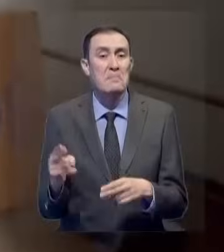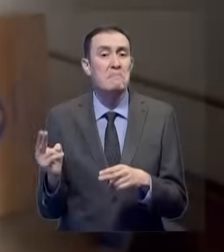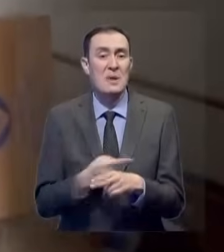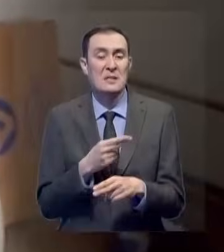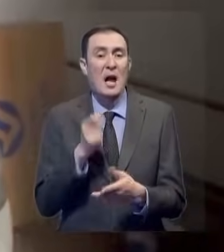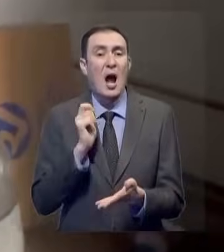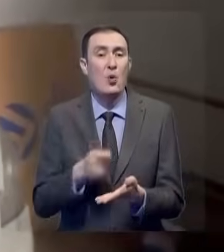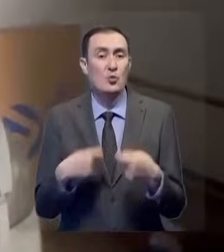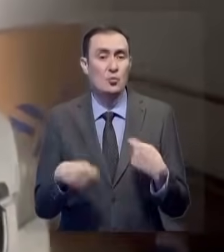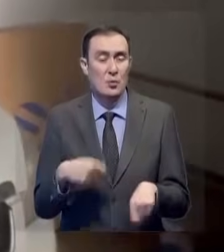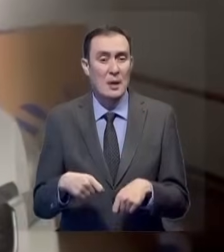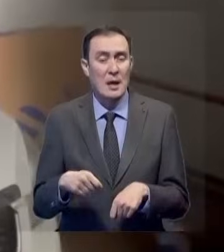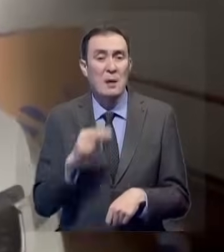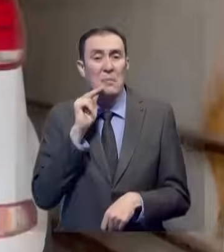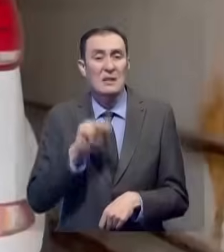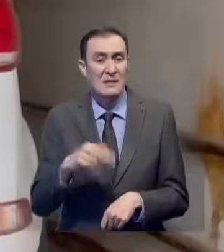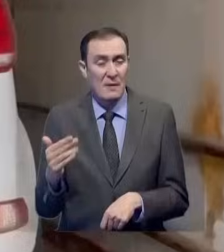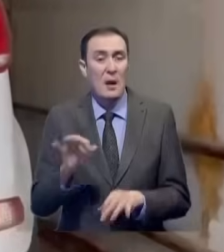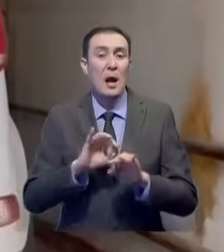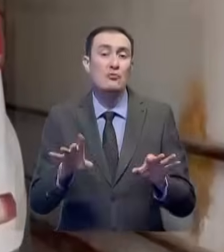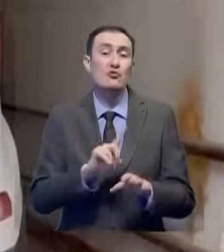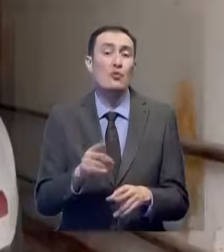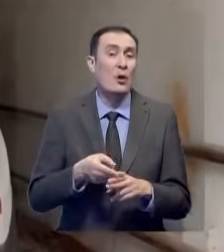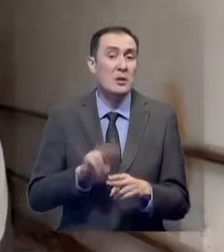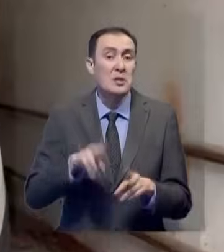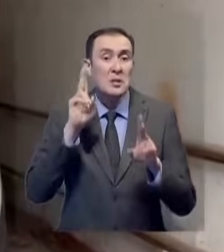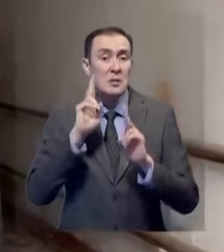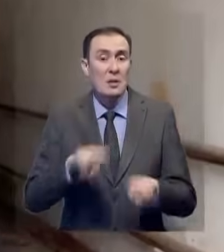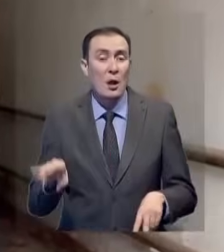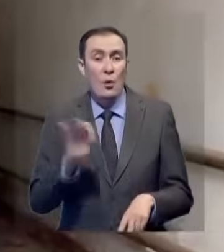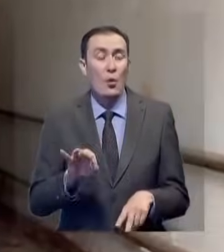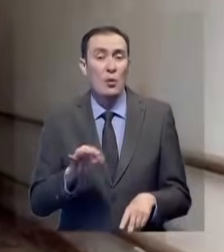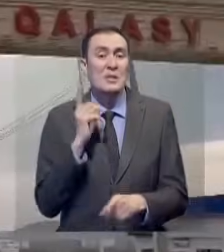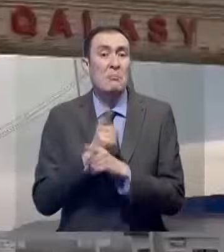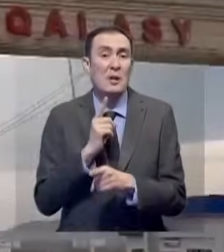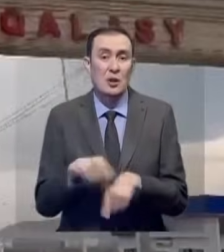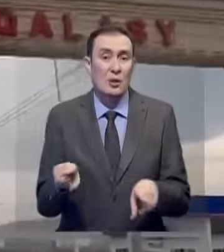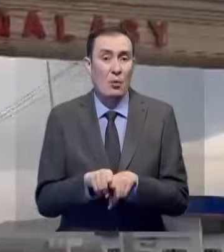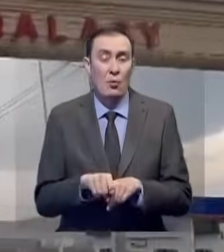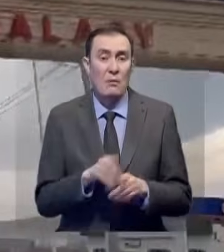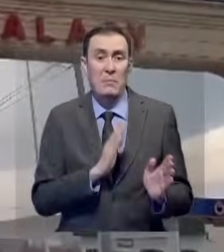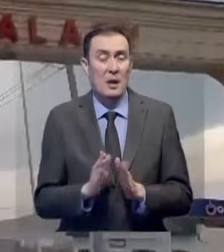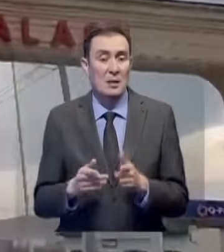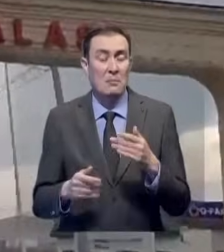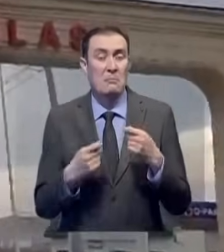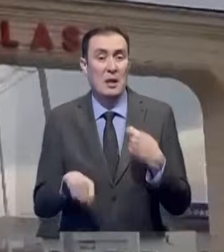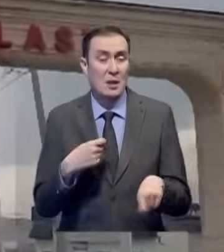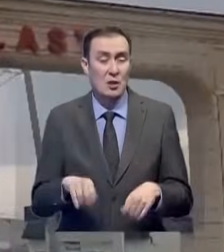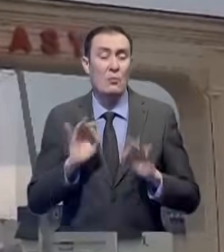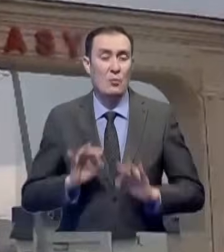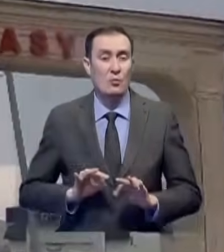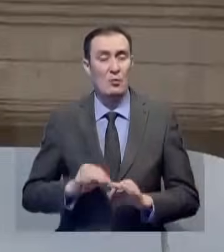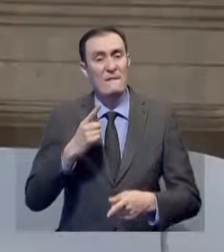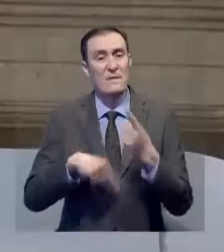проведения аукциона. Подозреваемые объяснили это тем, что не знали о незаконности такой схемы продажи. Прокуроры